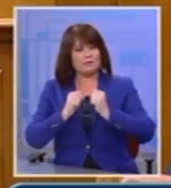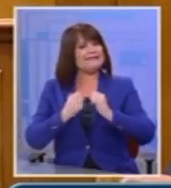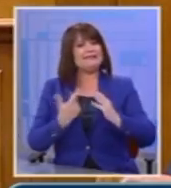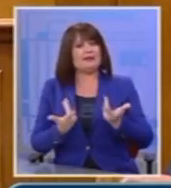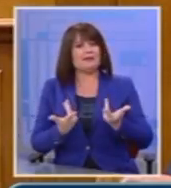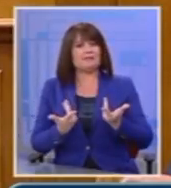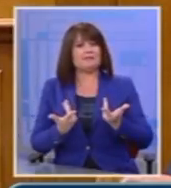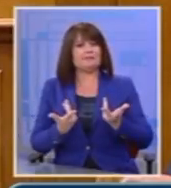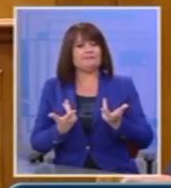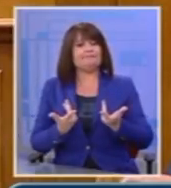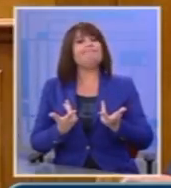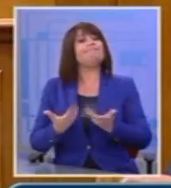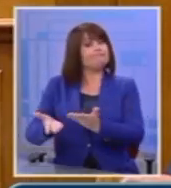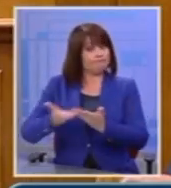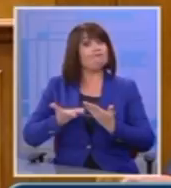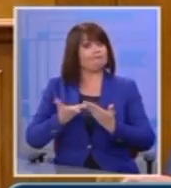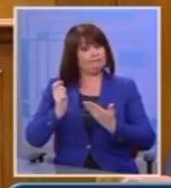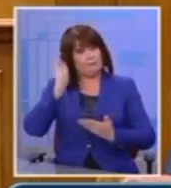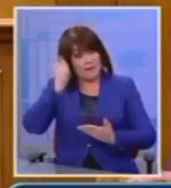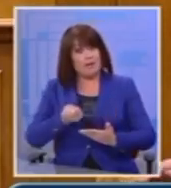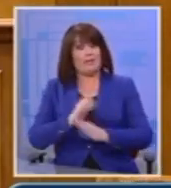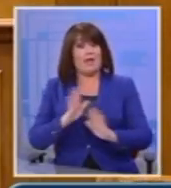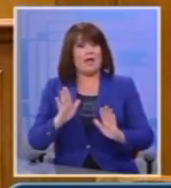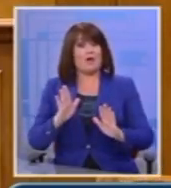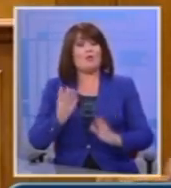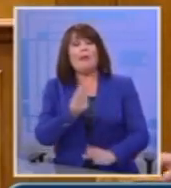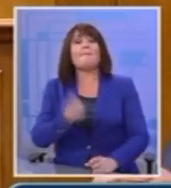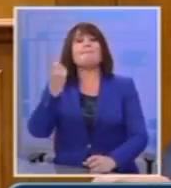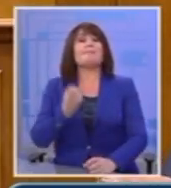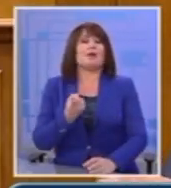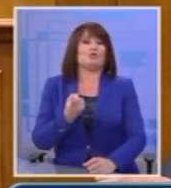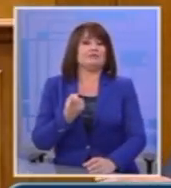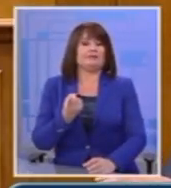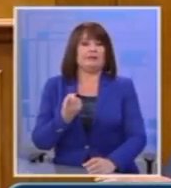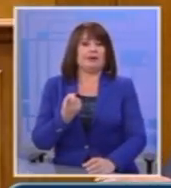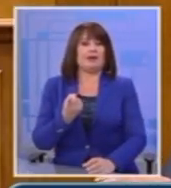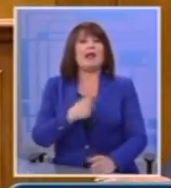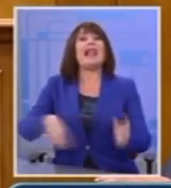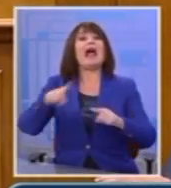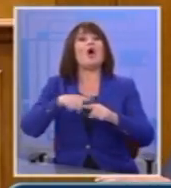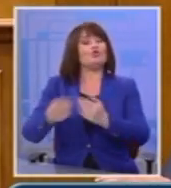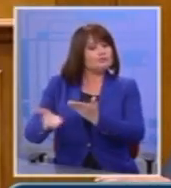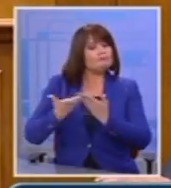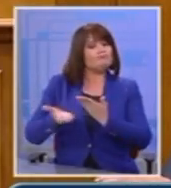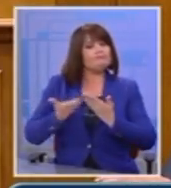την απλόχερη ομολογώ στήριξη της πλειοψηφίας του ελληνικού λαού.